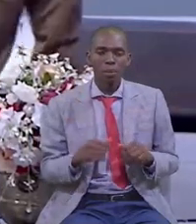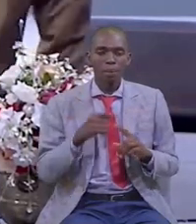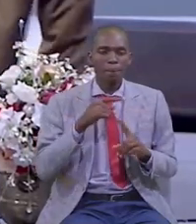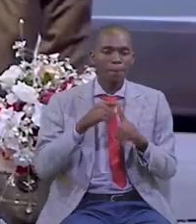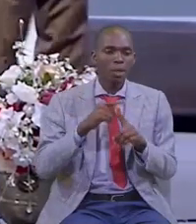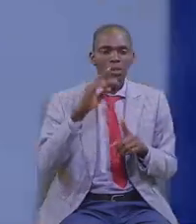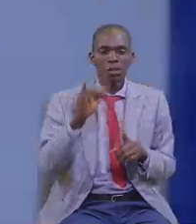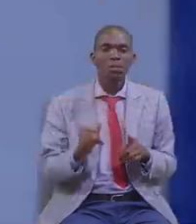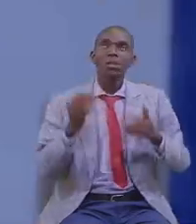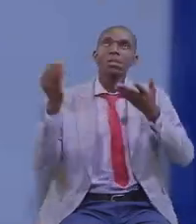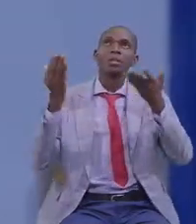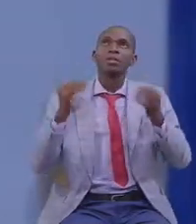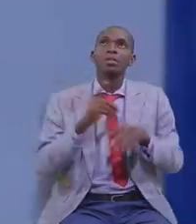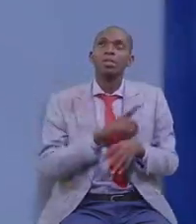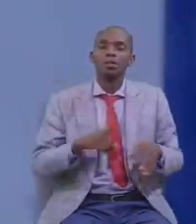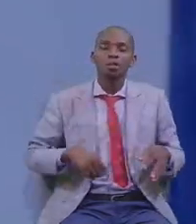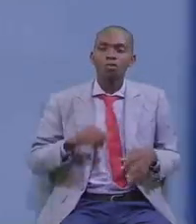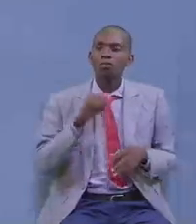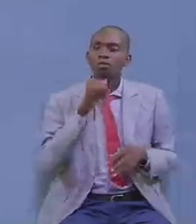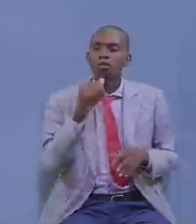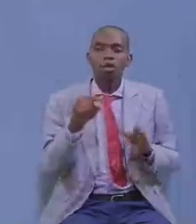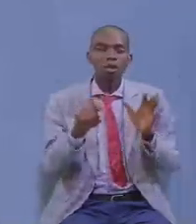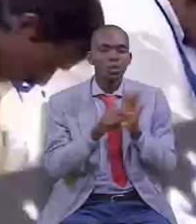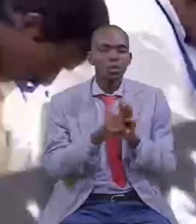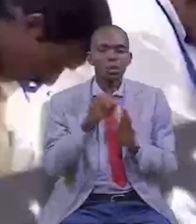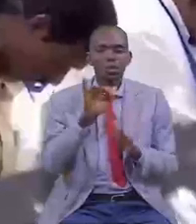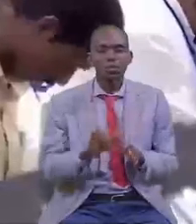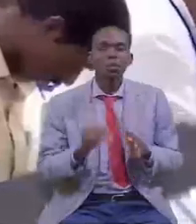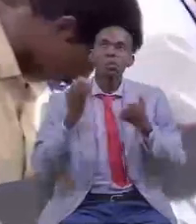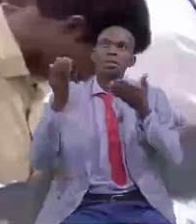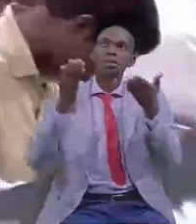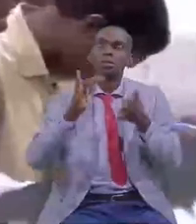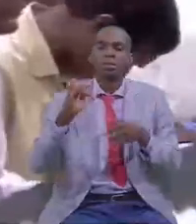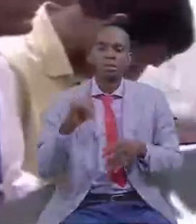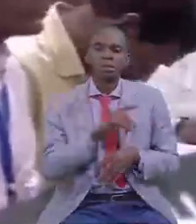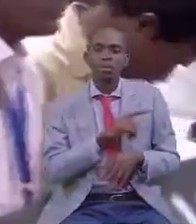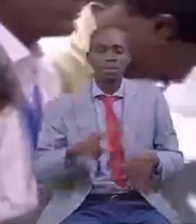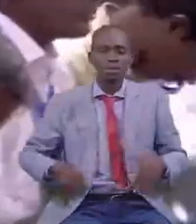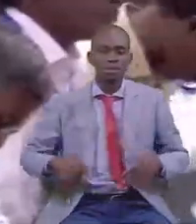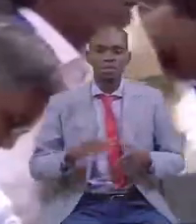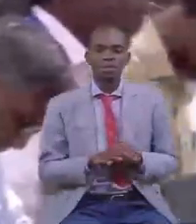Que nous servons le Seigneur de façon positive et non négative.